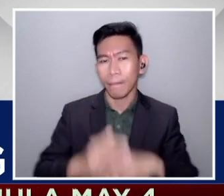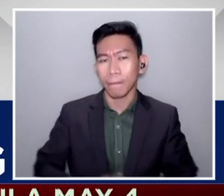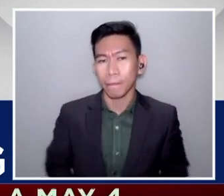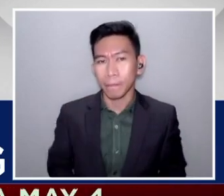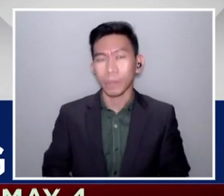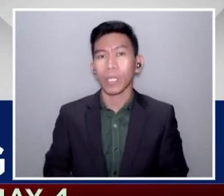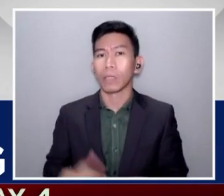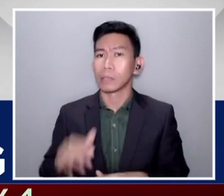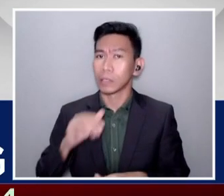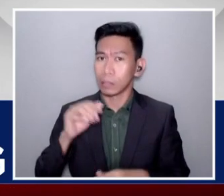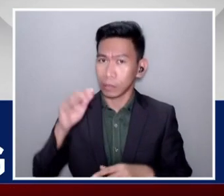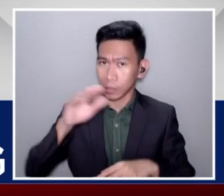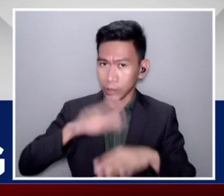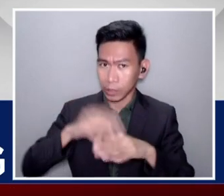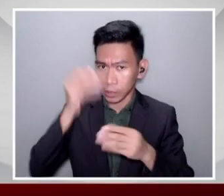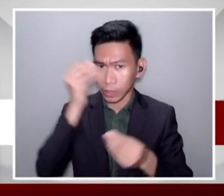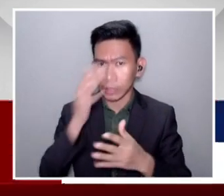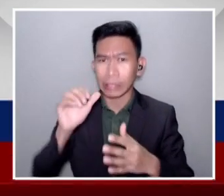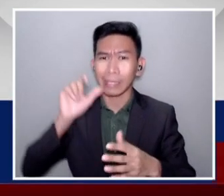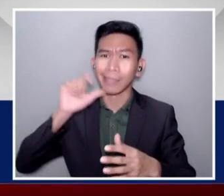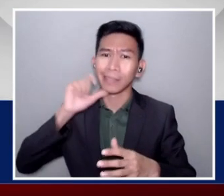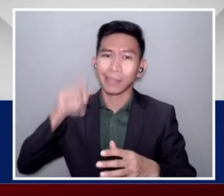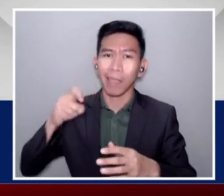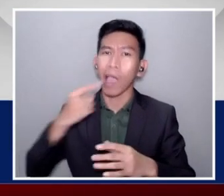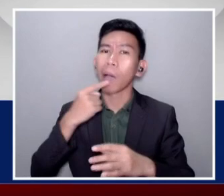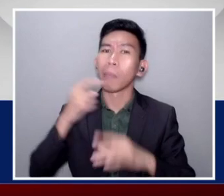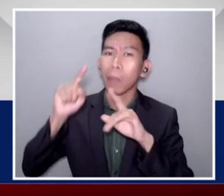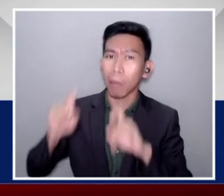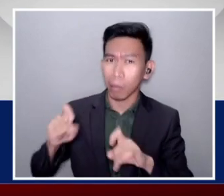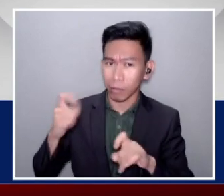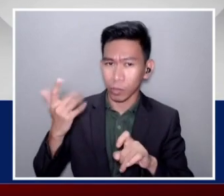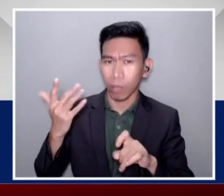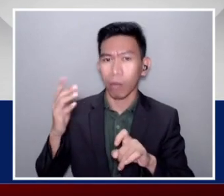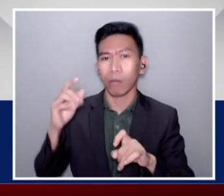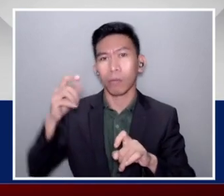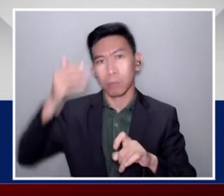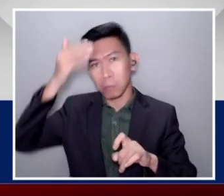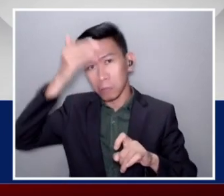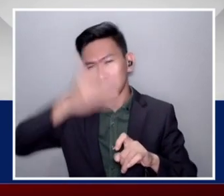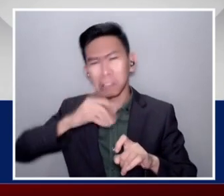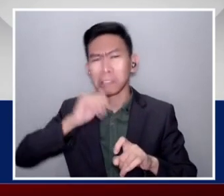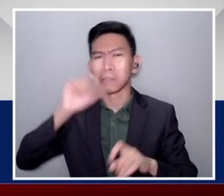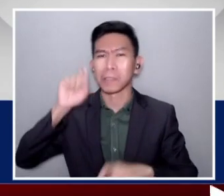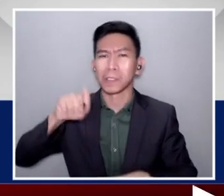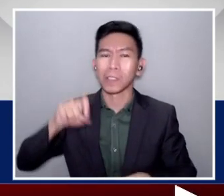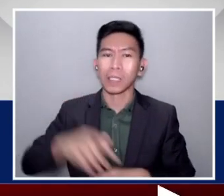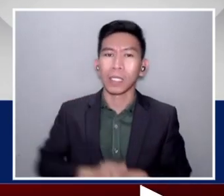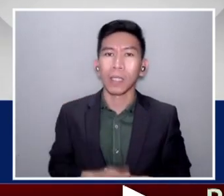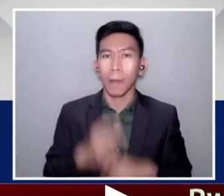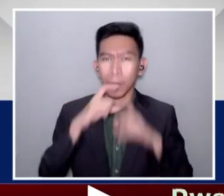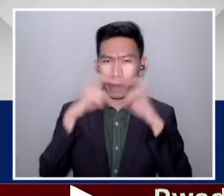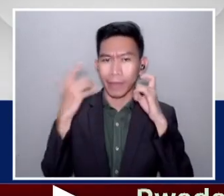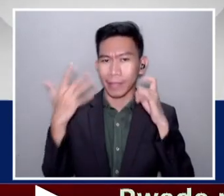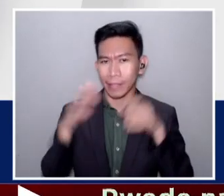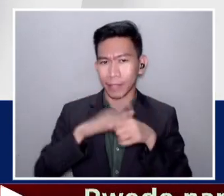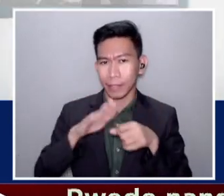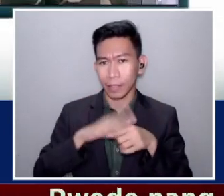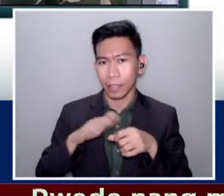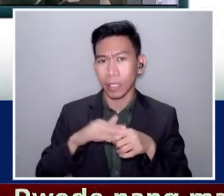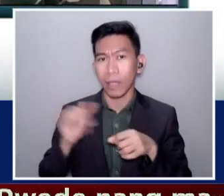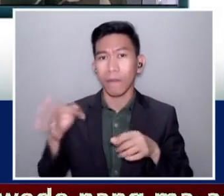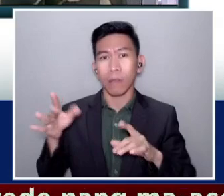vaccination card para makaboto. Hindi rin kailangan ng face shield, face mask lang, pwede na. Ang mga may COVID-19 makakaboto kung nasa presinto na